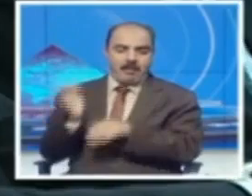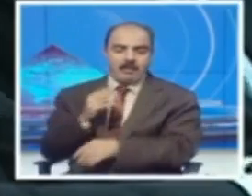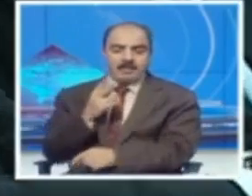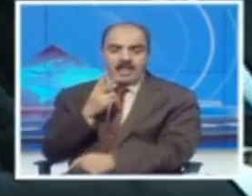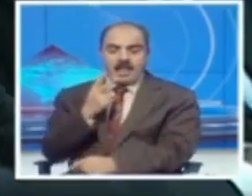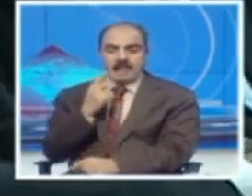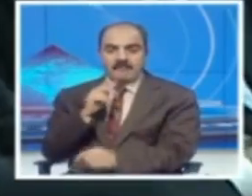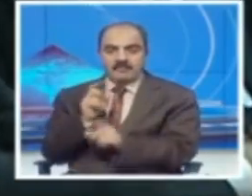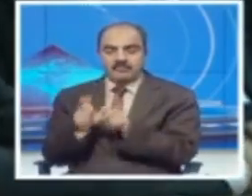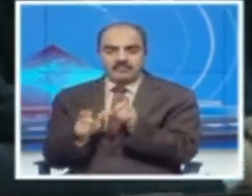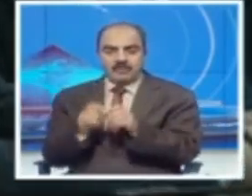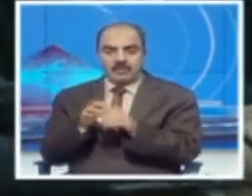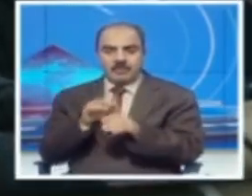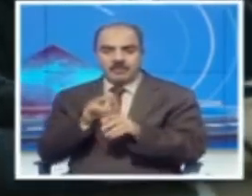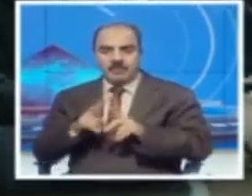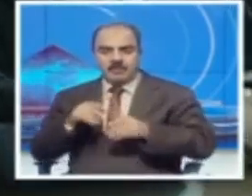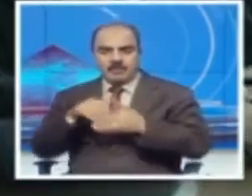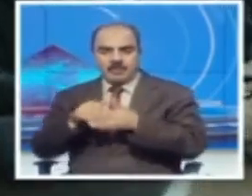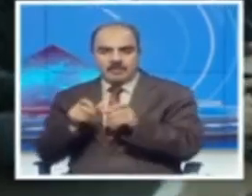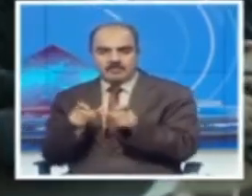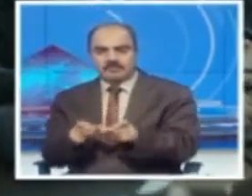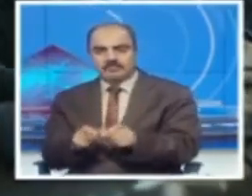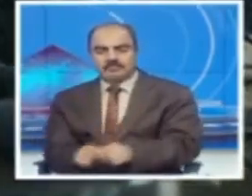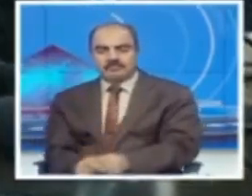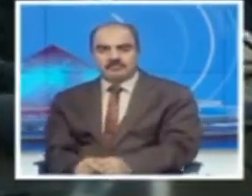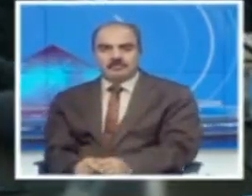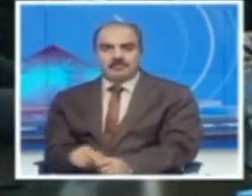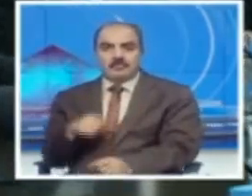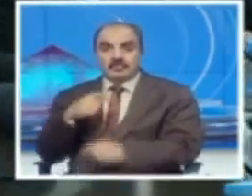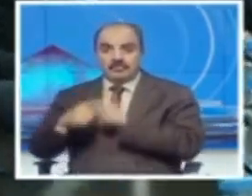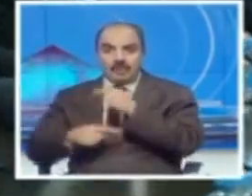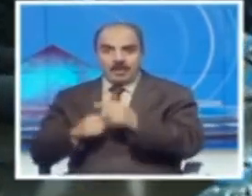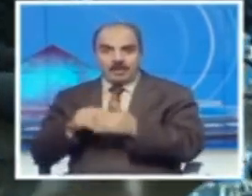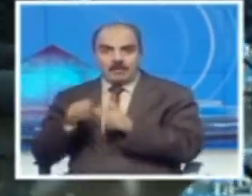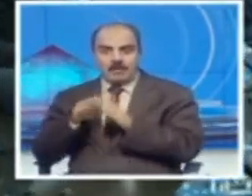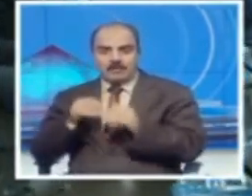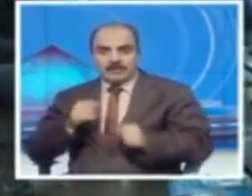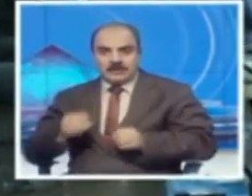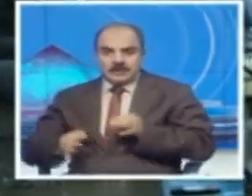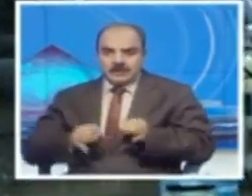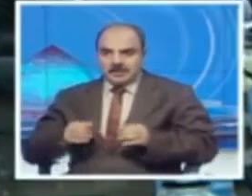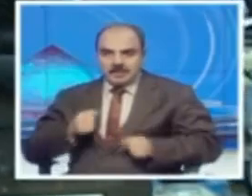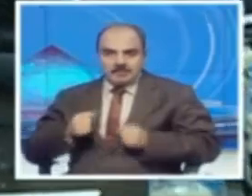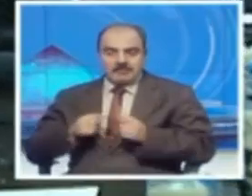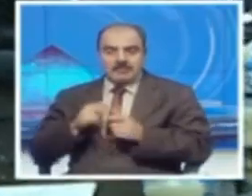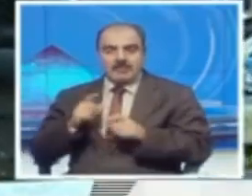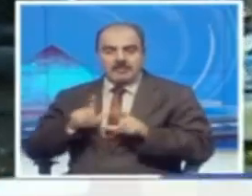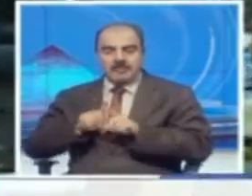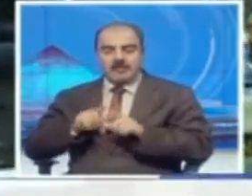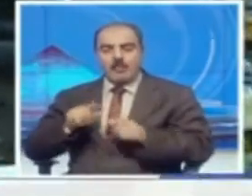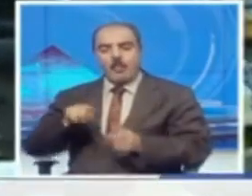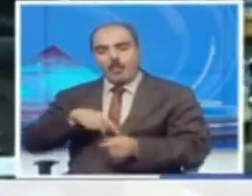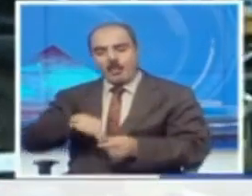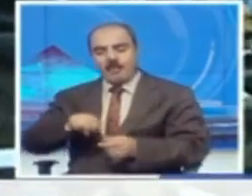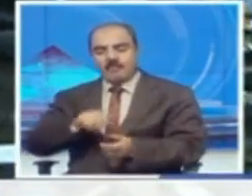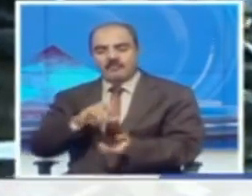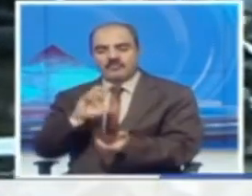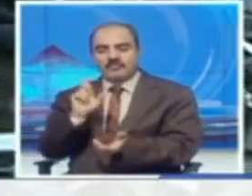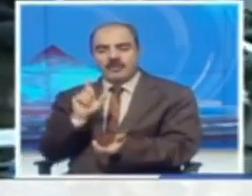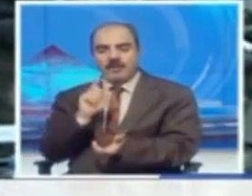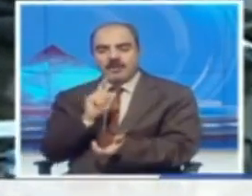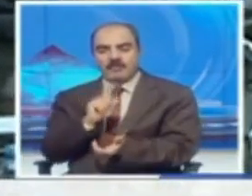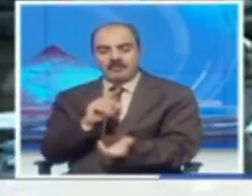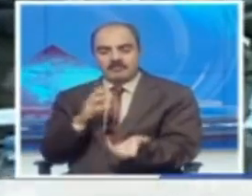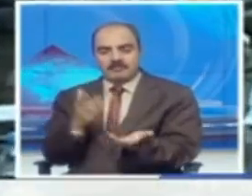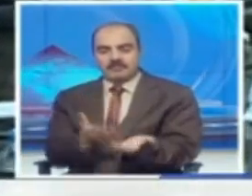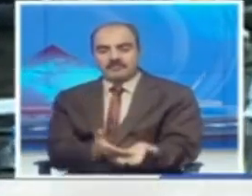2000 مشترك بقطاع التأمين، وذلك في إطار استعداد مصر لاستضافة قمة المناخ القادمة بشرم